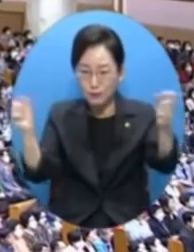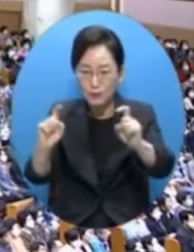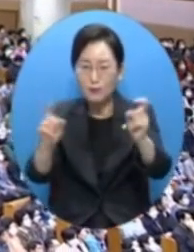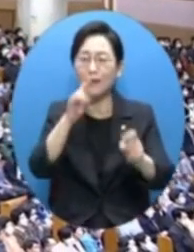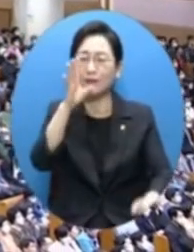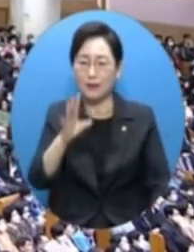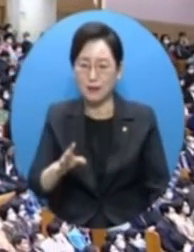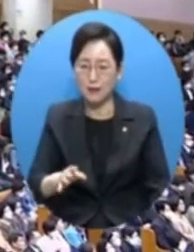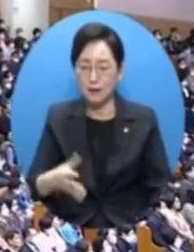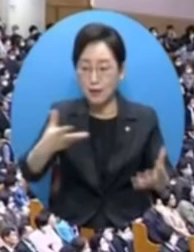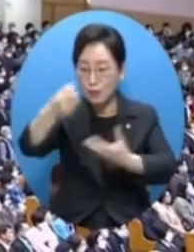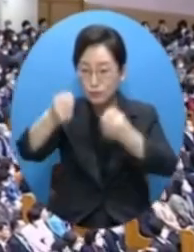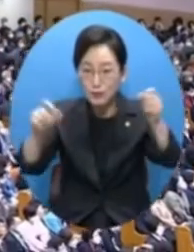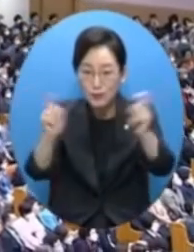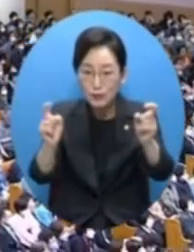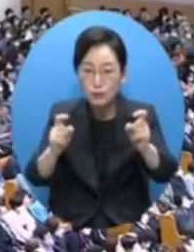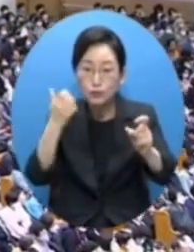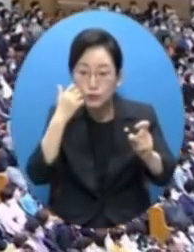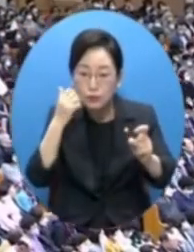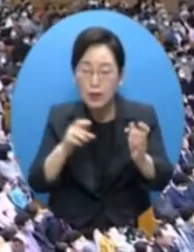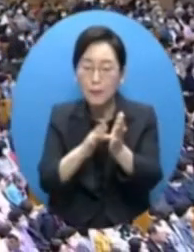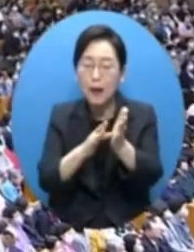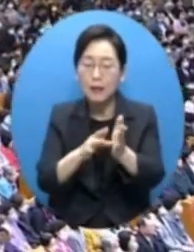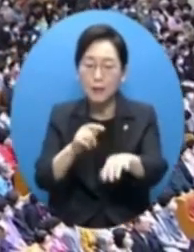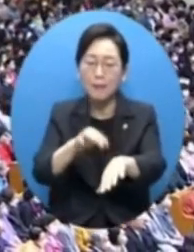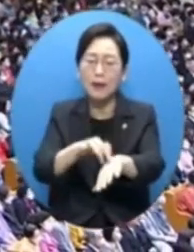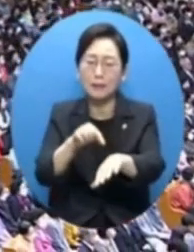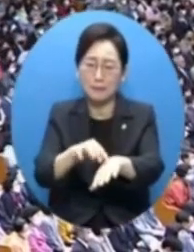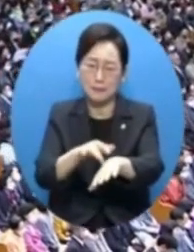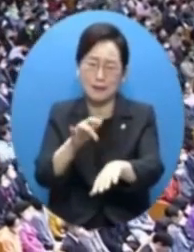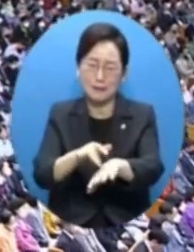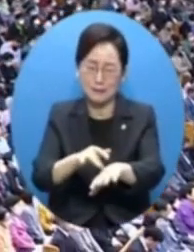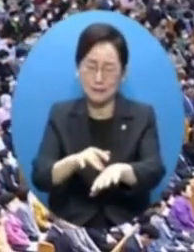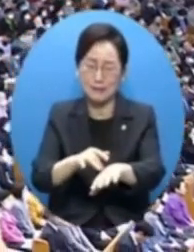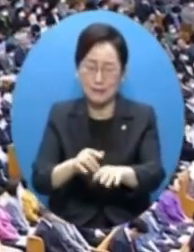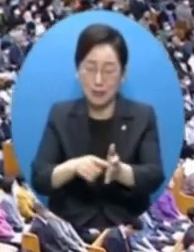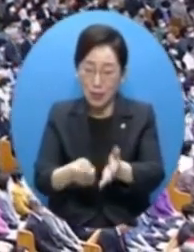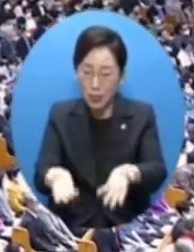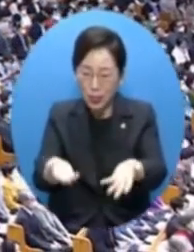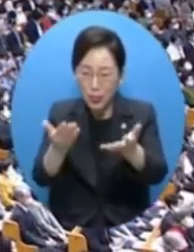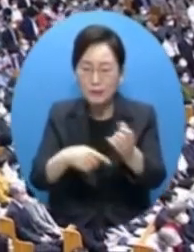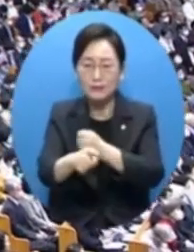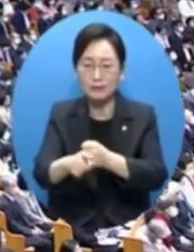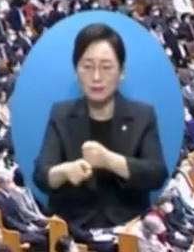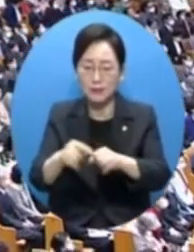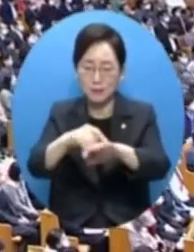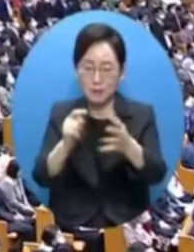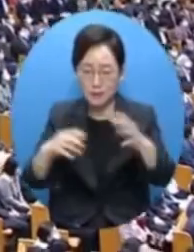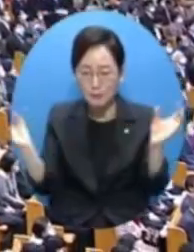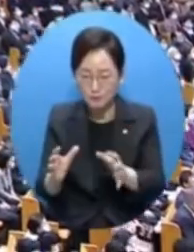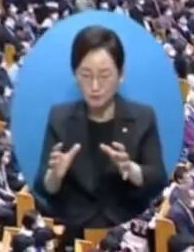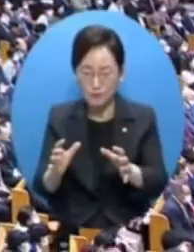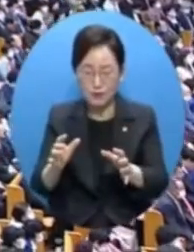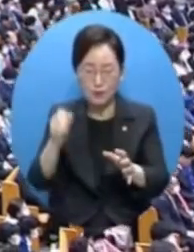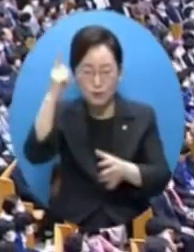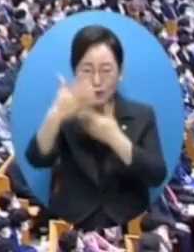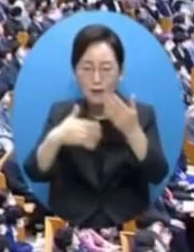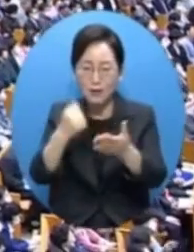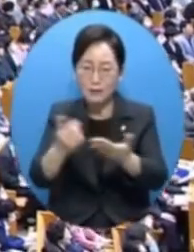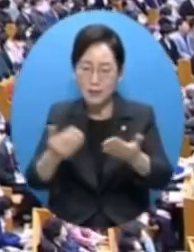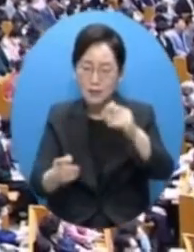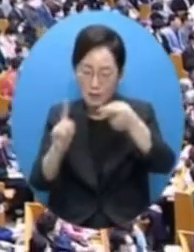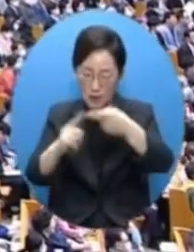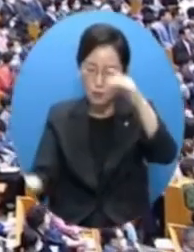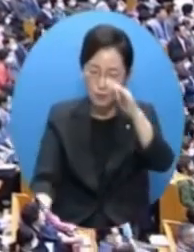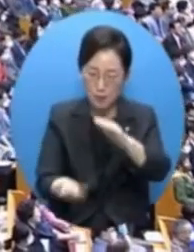됩니다. 분열과 다툼은 마귀 역사인 것입니다. 우리 힘을 합해서 위대한 하나님의 역사를 만들어 나가야 되는 것입니다. 위대한 새 역사를